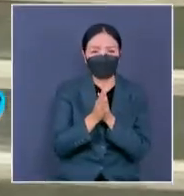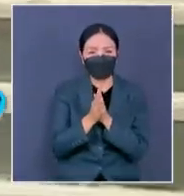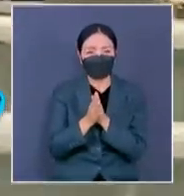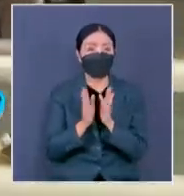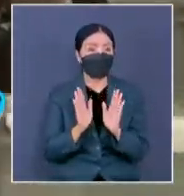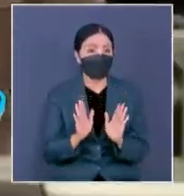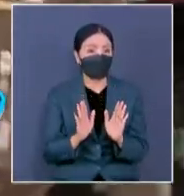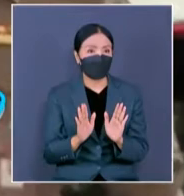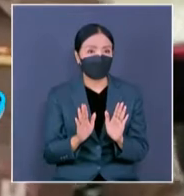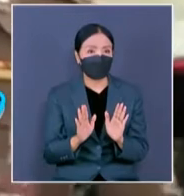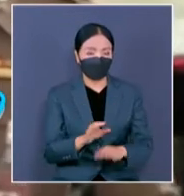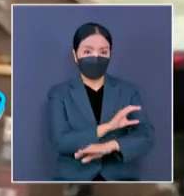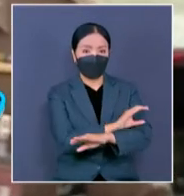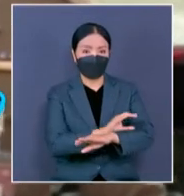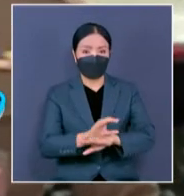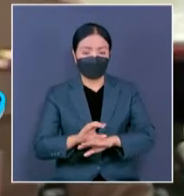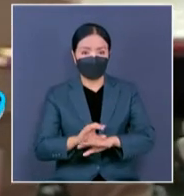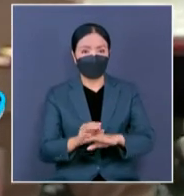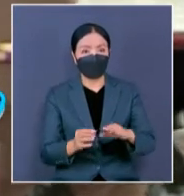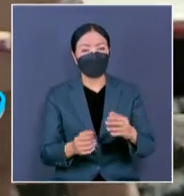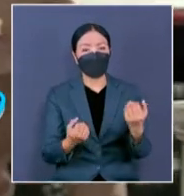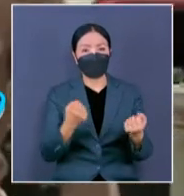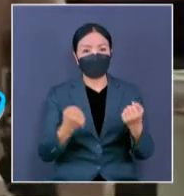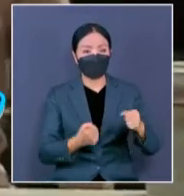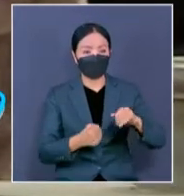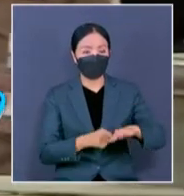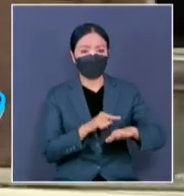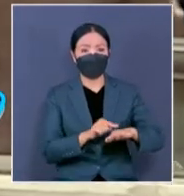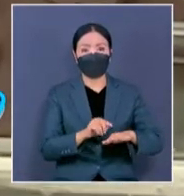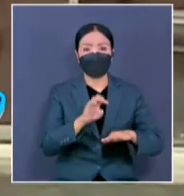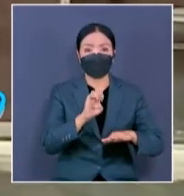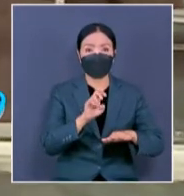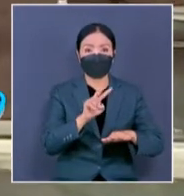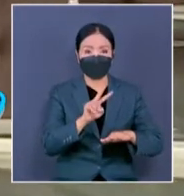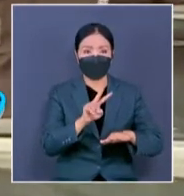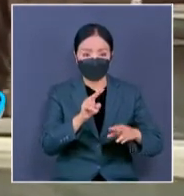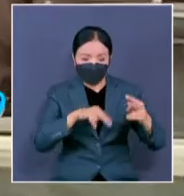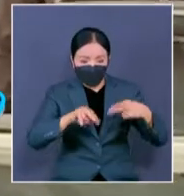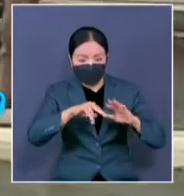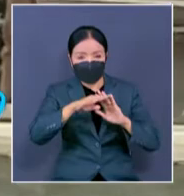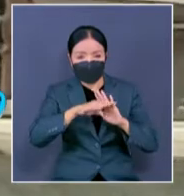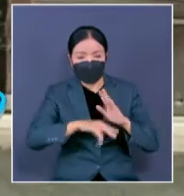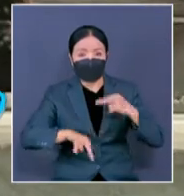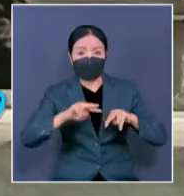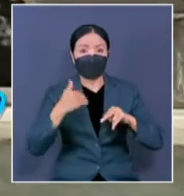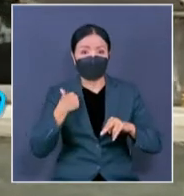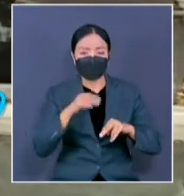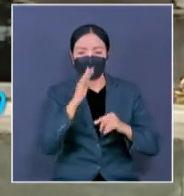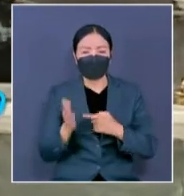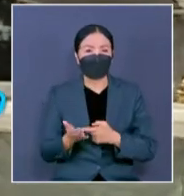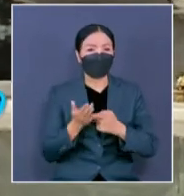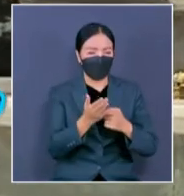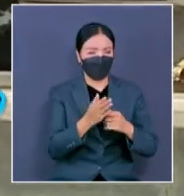แพ็คเกจรถไฟฟ้าหรือว่ารถยนต์ EV ให้พิจารณาหรือไม่ซึ่งถ้าเกิดว่าเรื่องนี้เข้าที่ประชุมคร